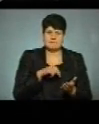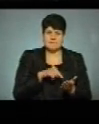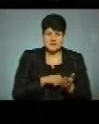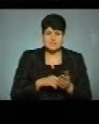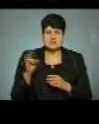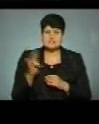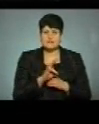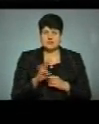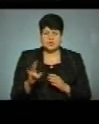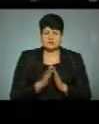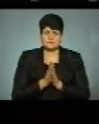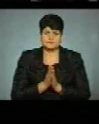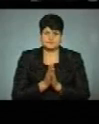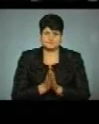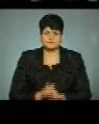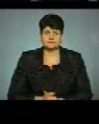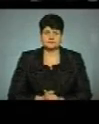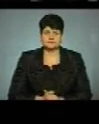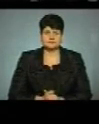Священники відправили молебень.